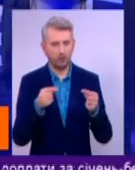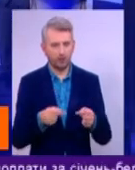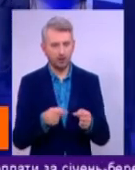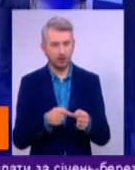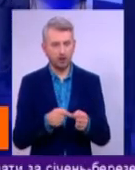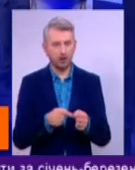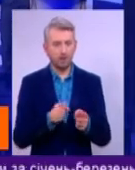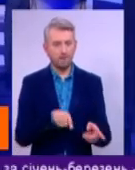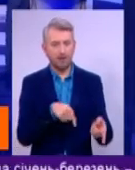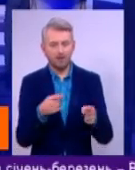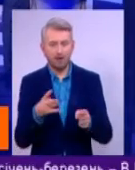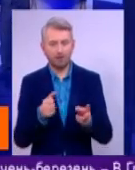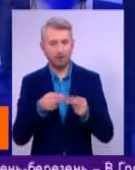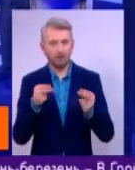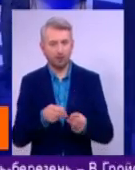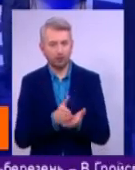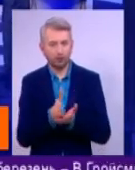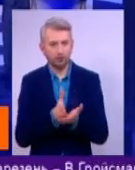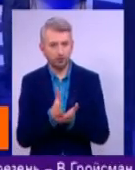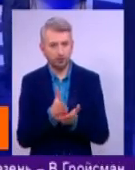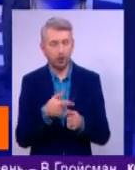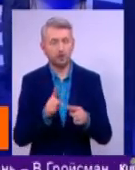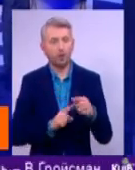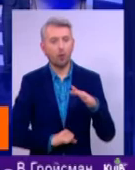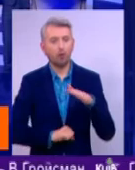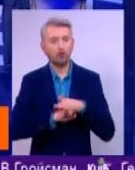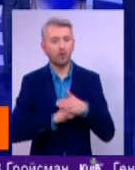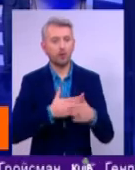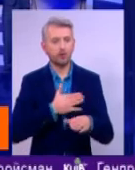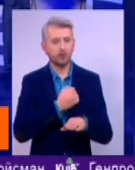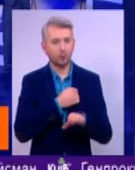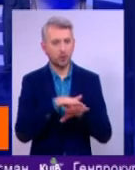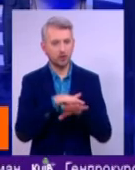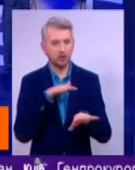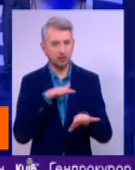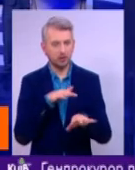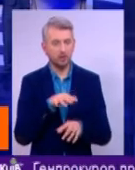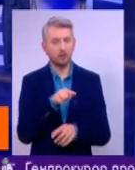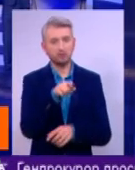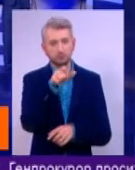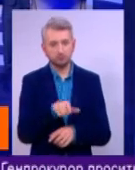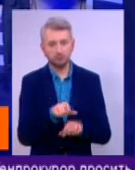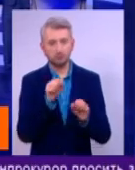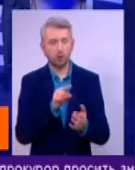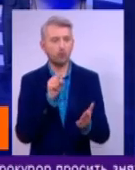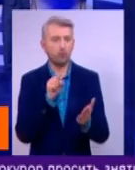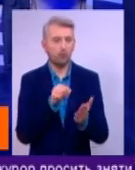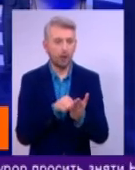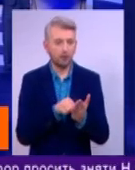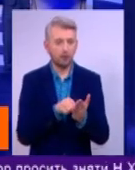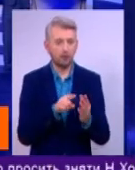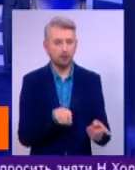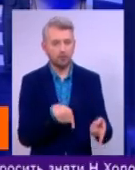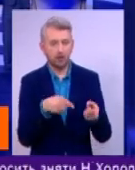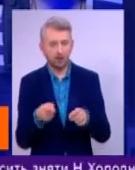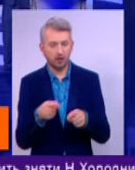в контрактну службу, це основа наших Збройних сил, він може попасти, перейти